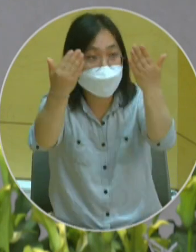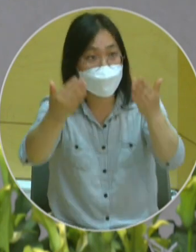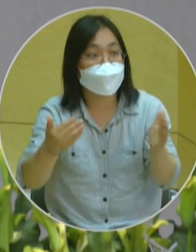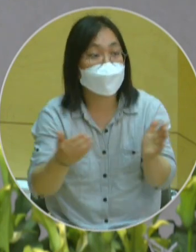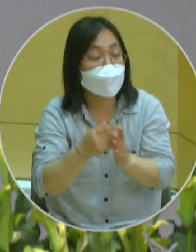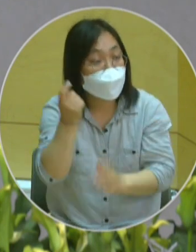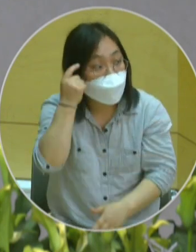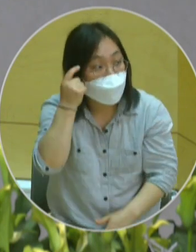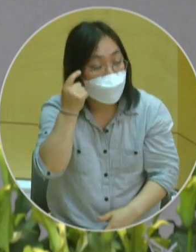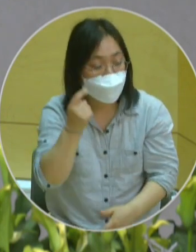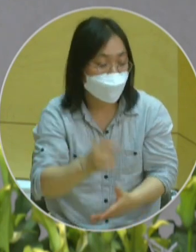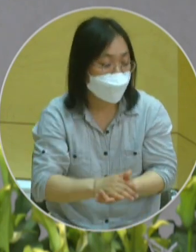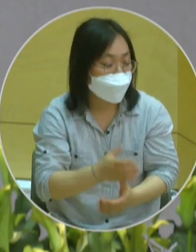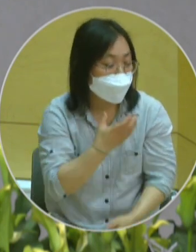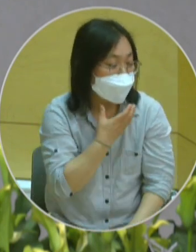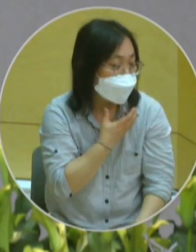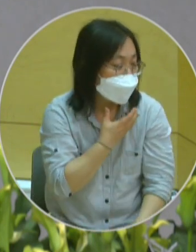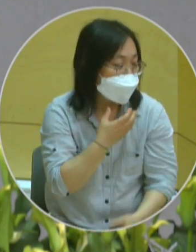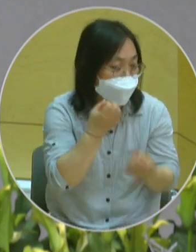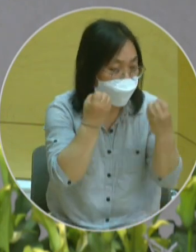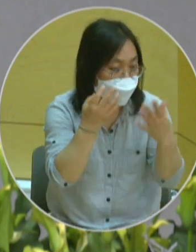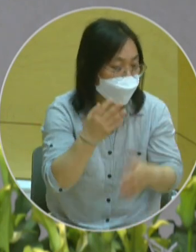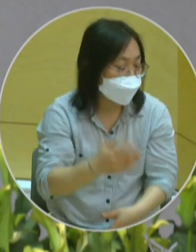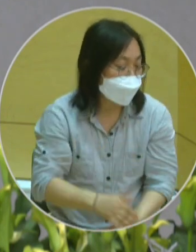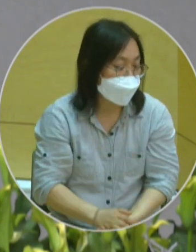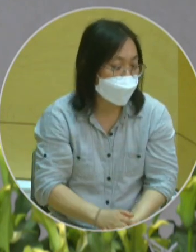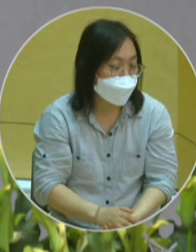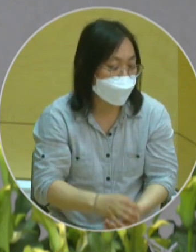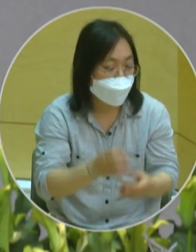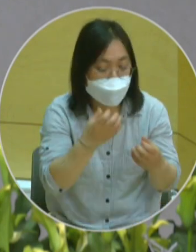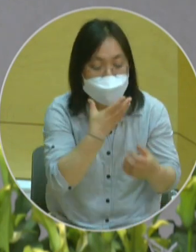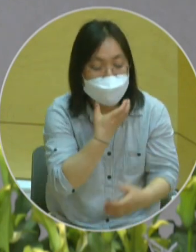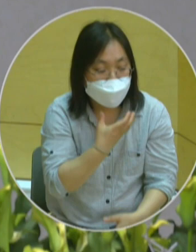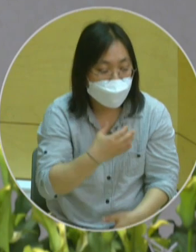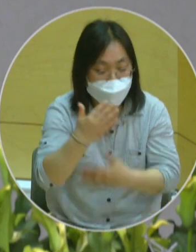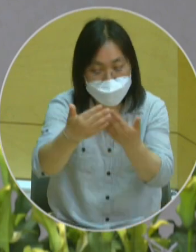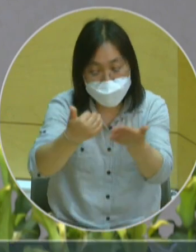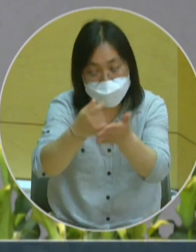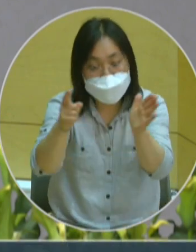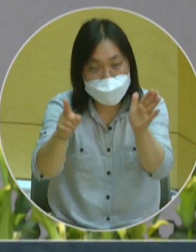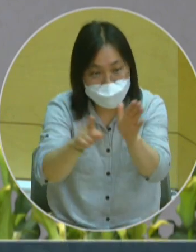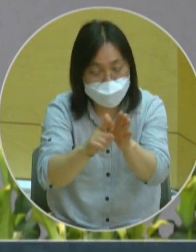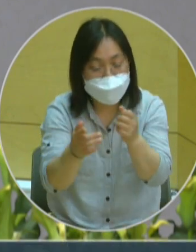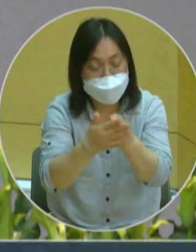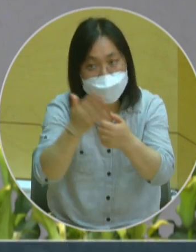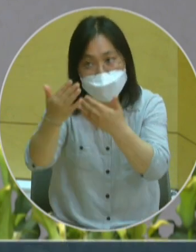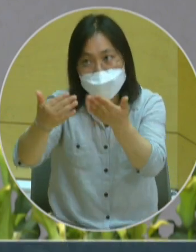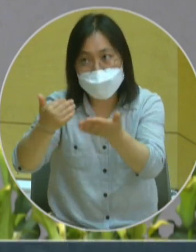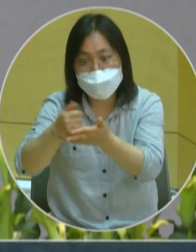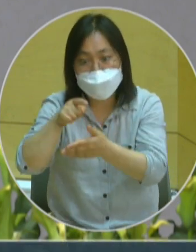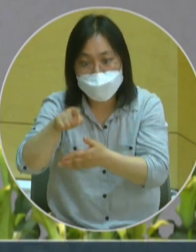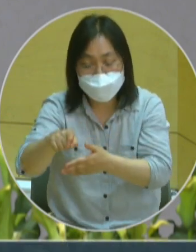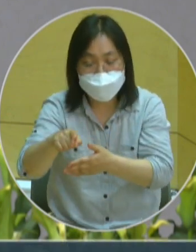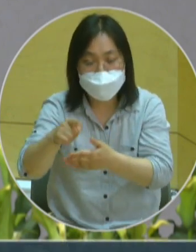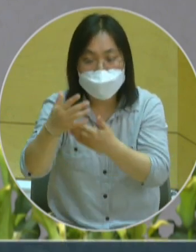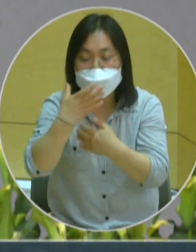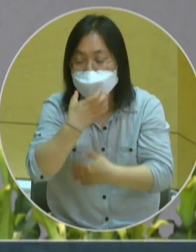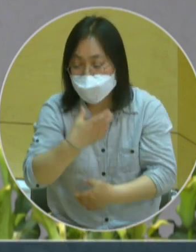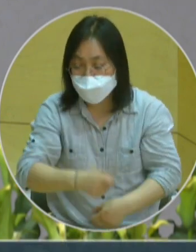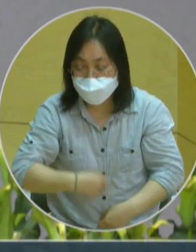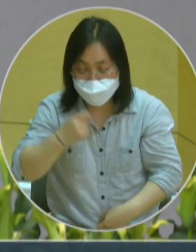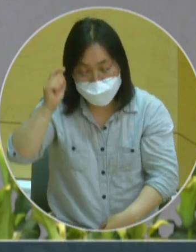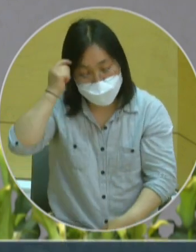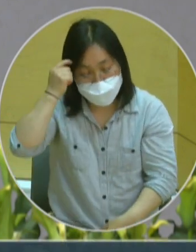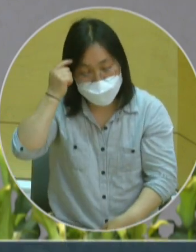응답하셨을까요? 창세기 15장 6절에 나옵니다. 아브라함이 여호와를 믿으니 여호와께서 이를 그의 의로